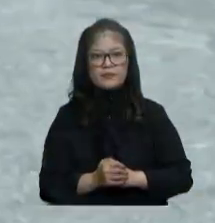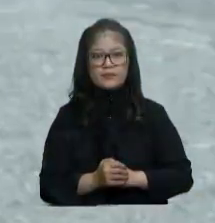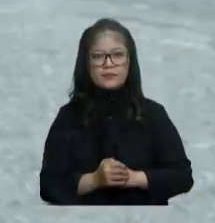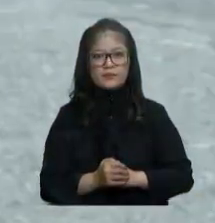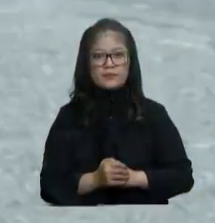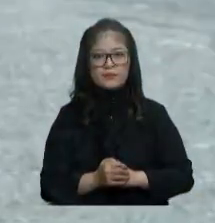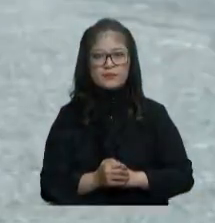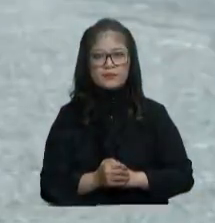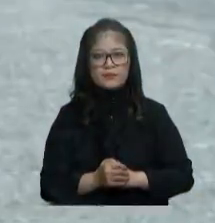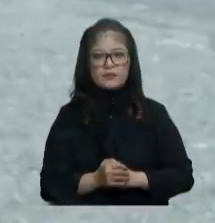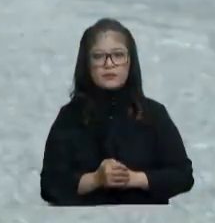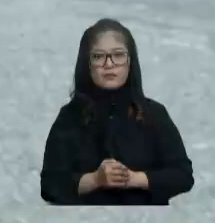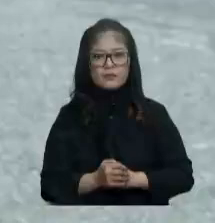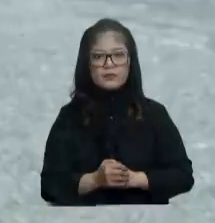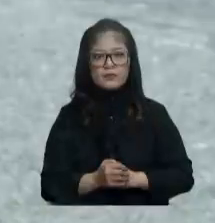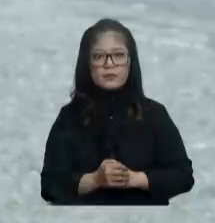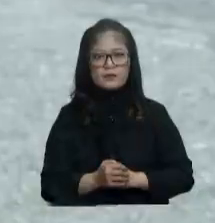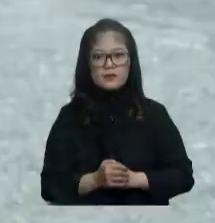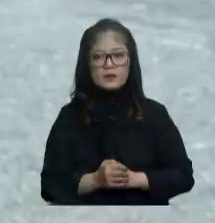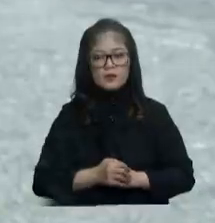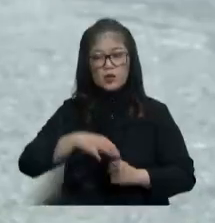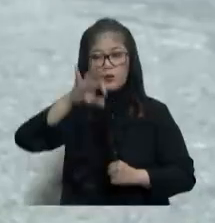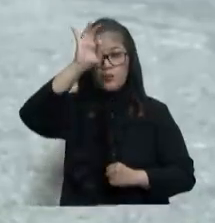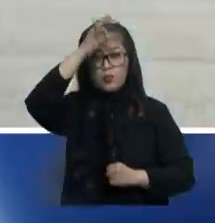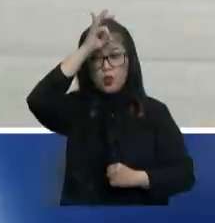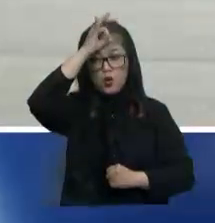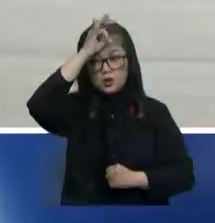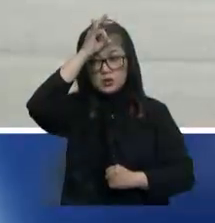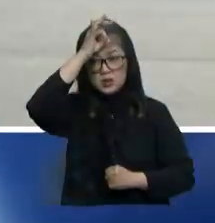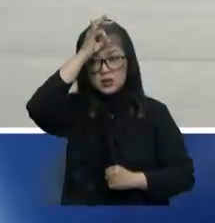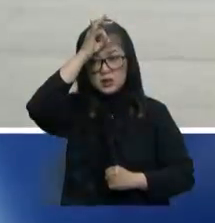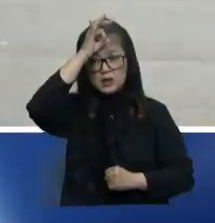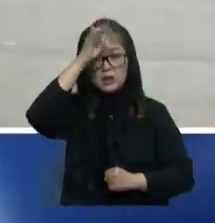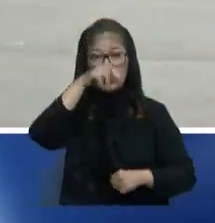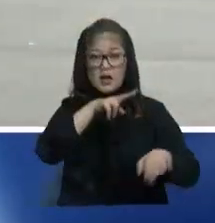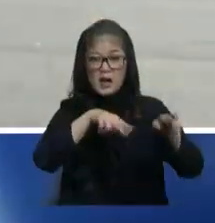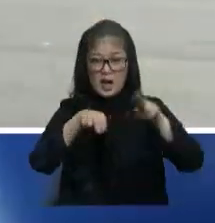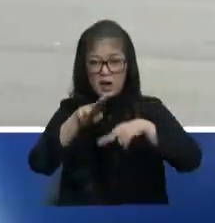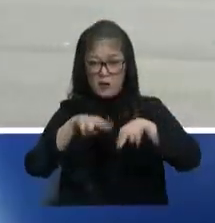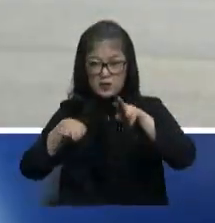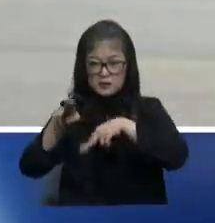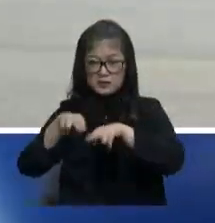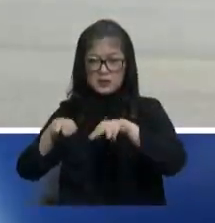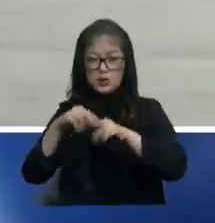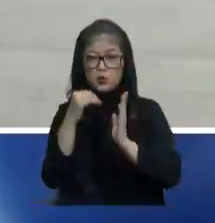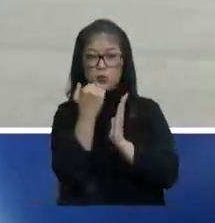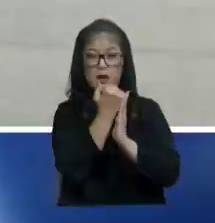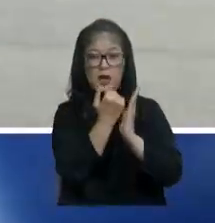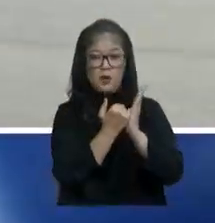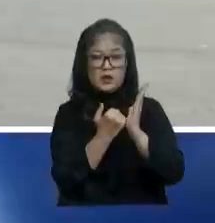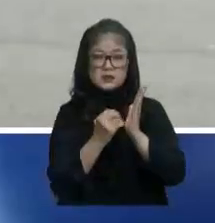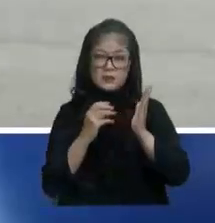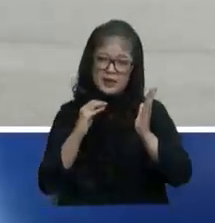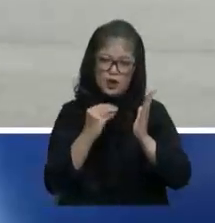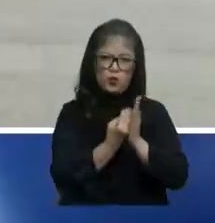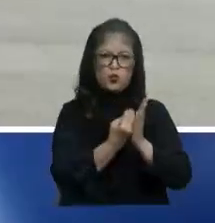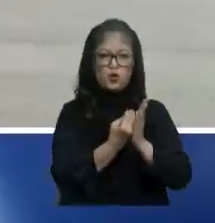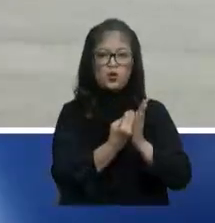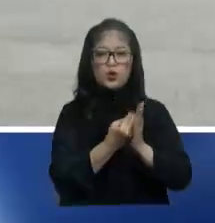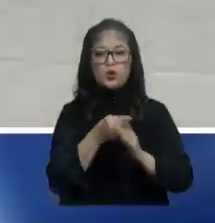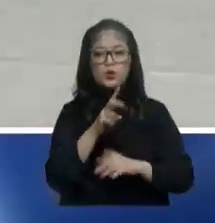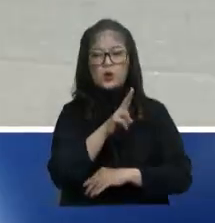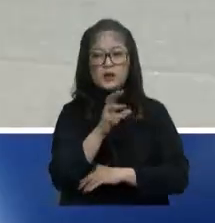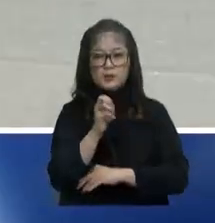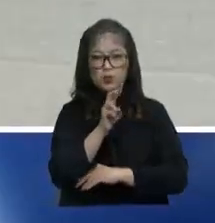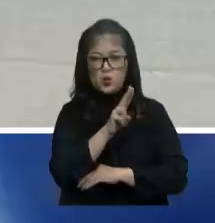Polda Metro Jaya menggelar operasi Patuh Jaya tahun 2023 pada hari ini 10 Juli 2023. Dan operasi